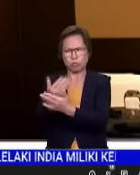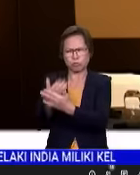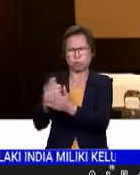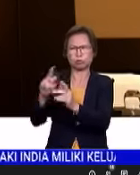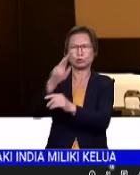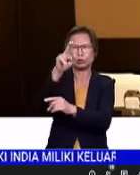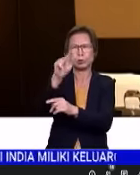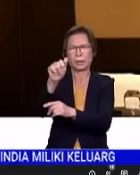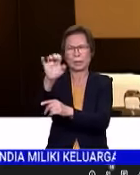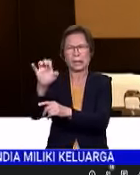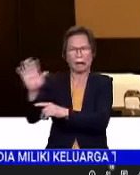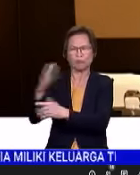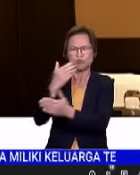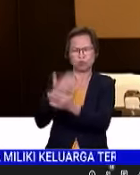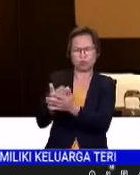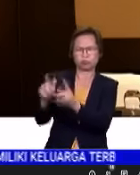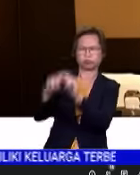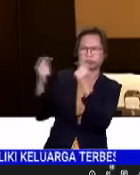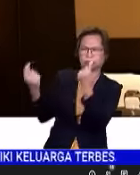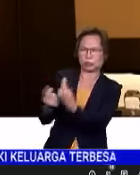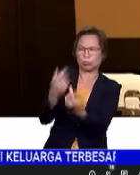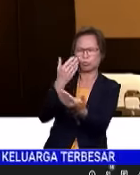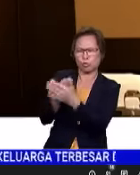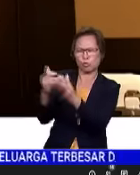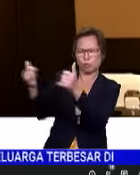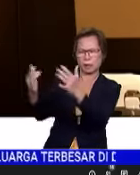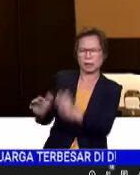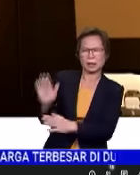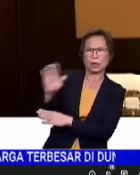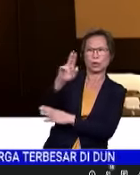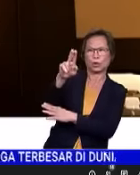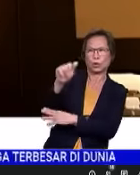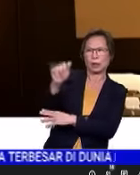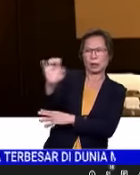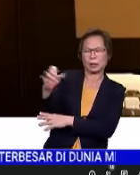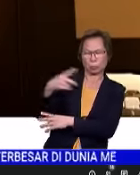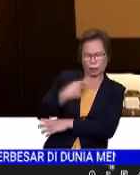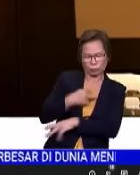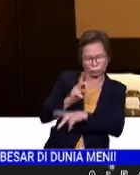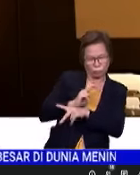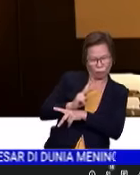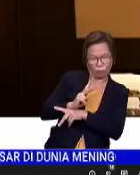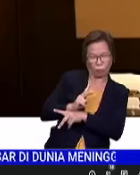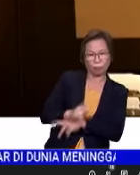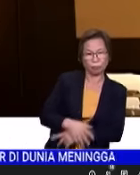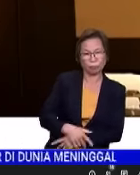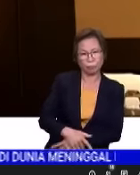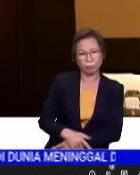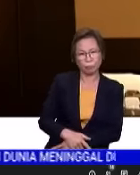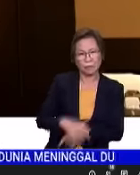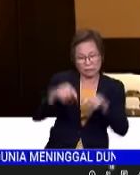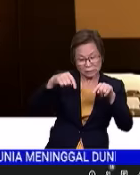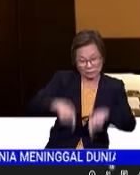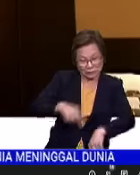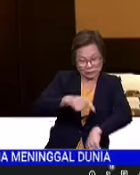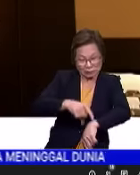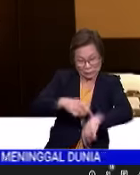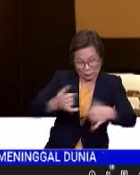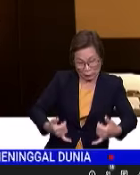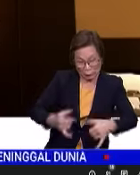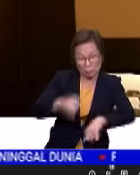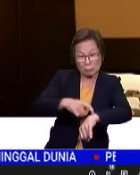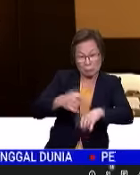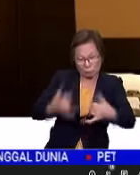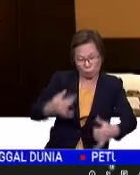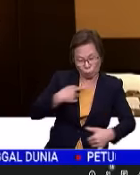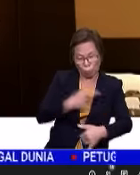good set of players among them, so we have to aware and we have to be this time